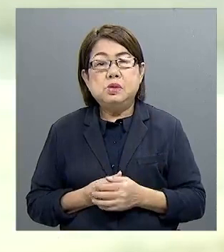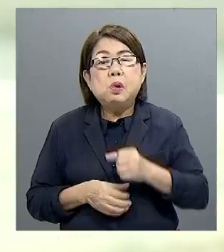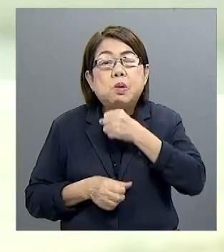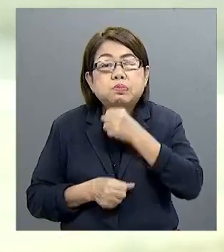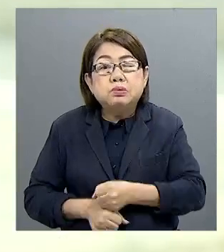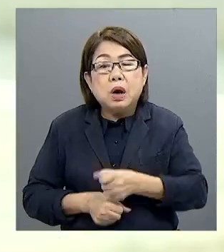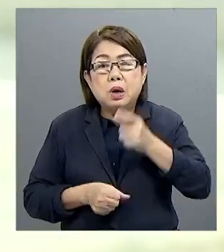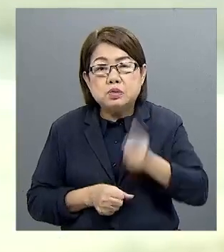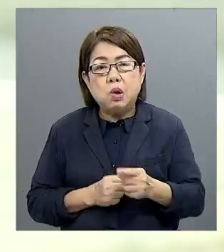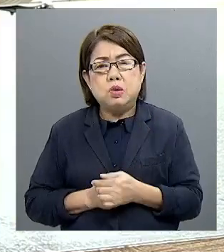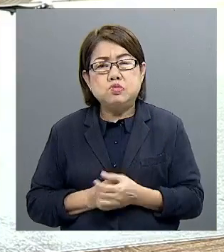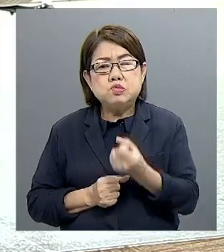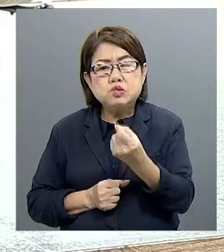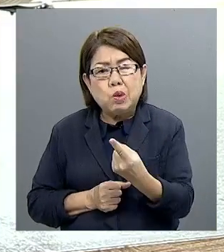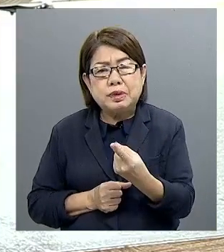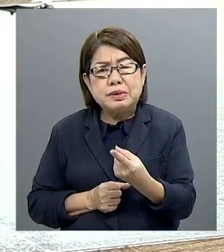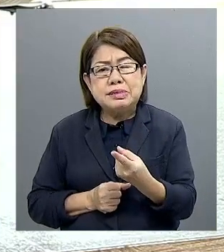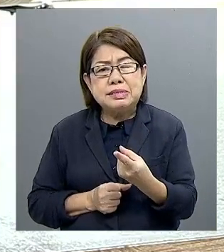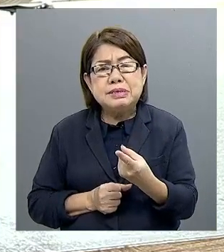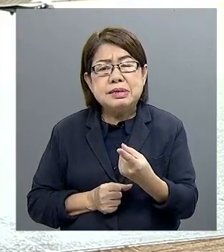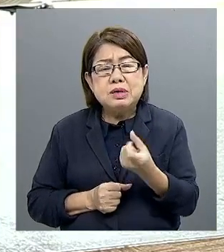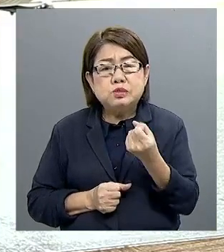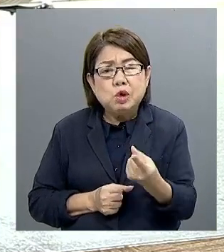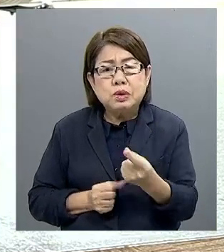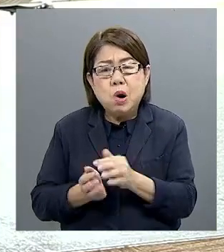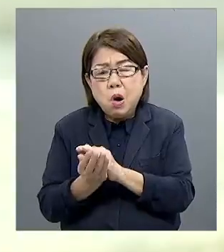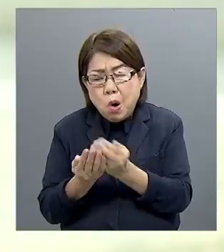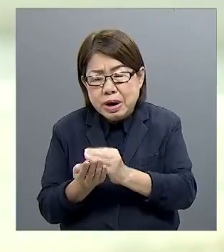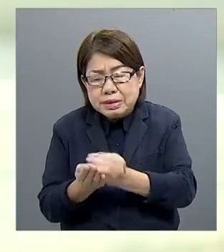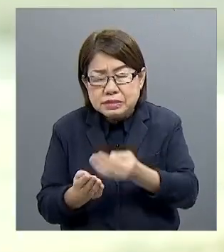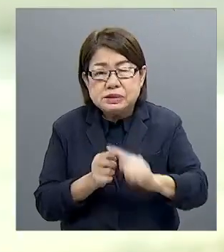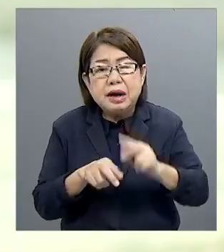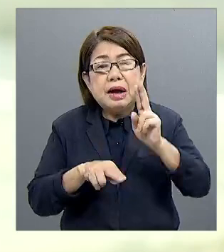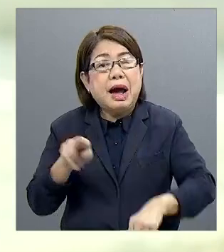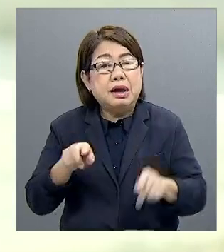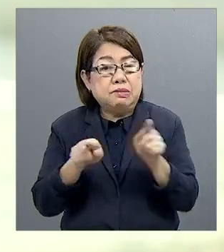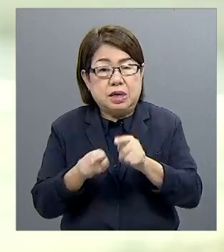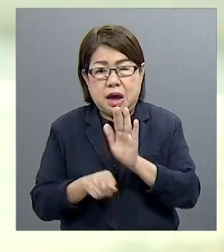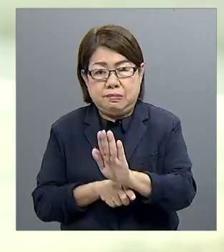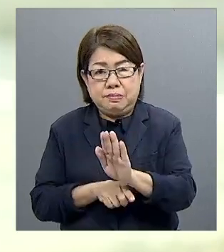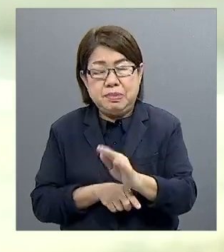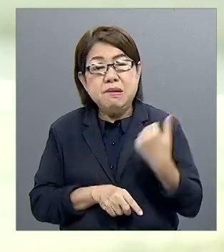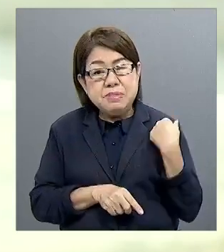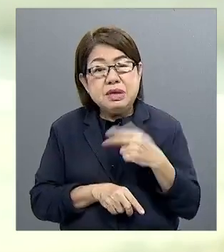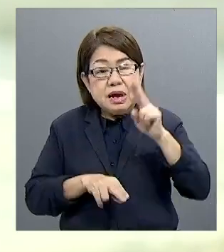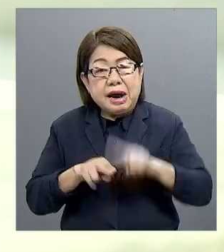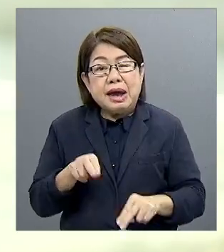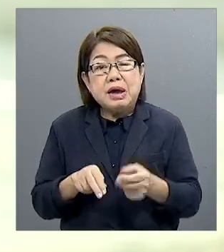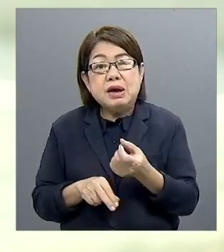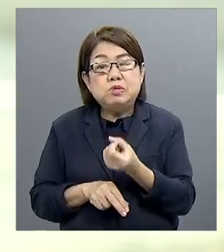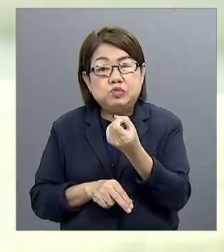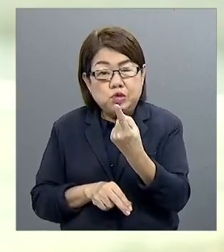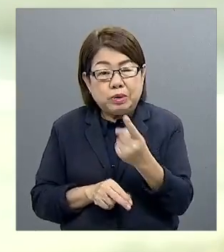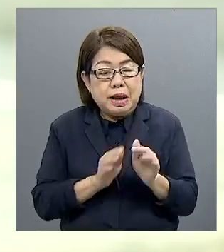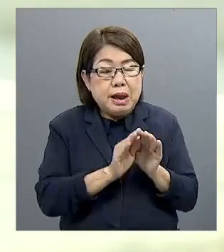อยนางรมดิบหรือแม้แต่ไข่ดิบปู่ย่าตายายอากงอาม่าหลายท่านทำเขาเรียกว่าไข่ดองนะครับที่เอาไข่ดิบมาดองเองอันนั้นต้องระวังนะเ